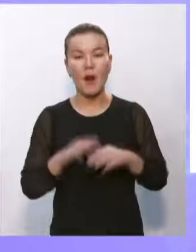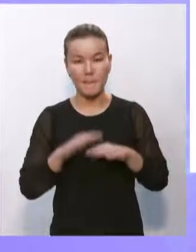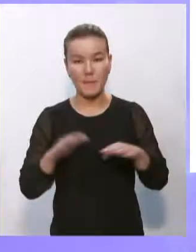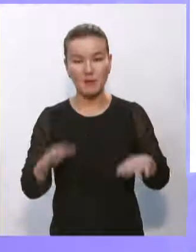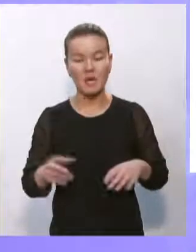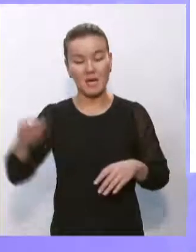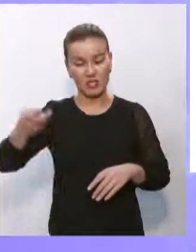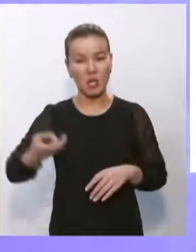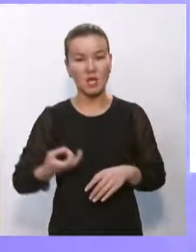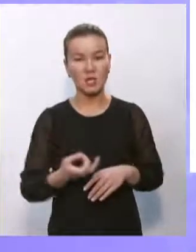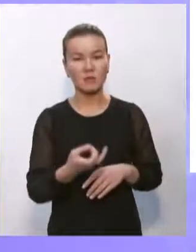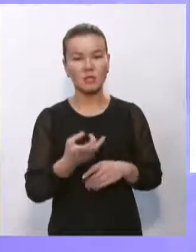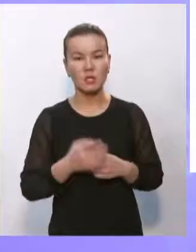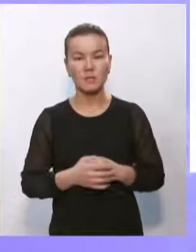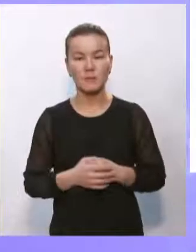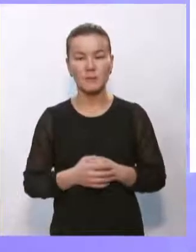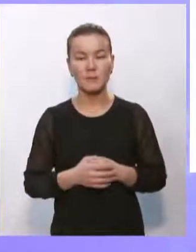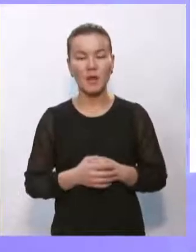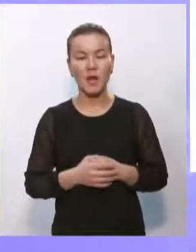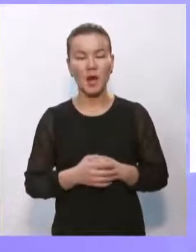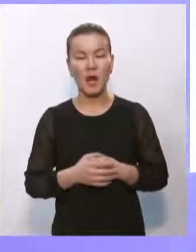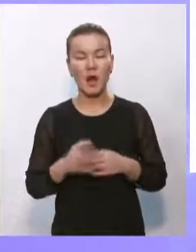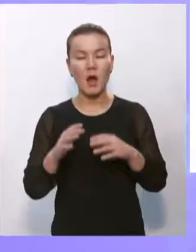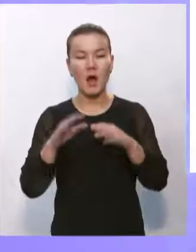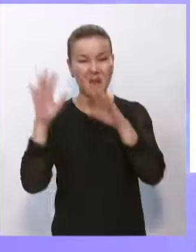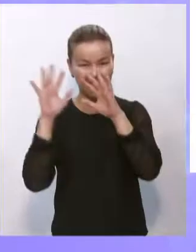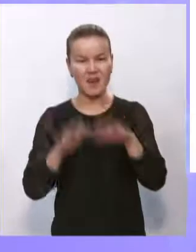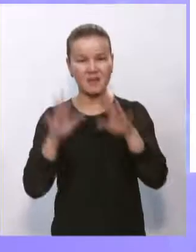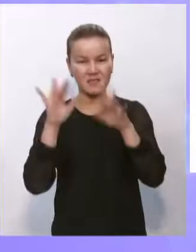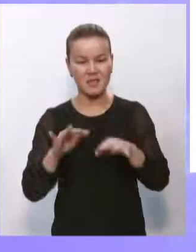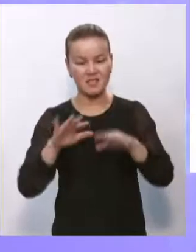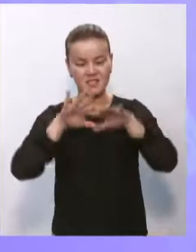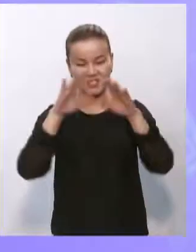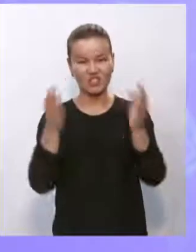Балдар чана тебишет. Кардан киши жасашат.